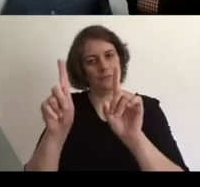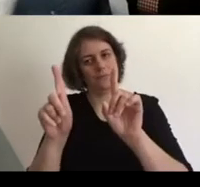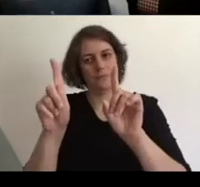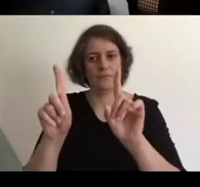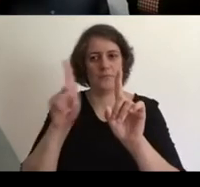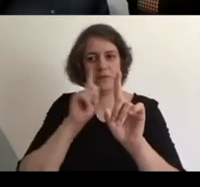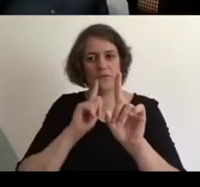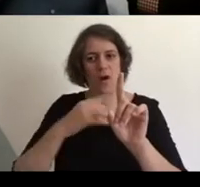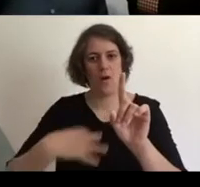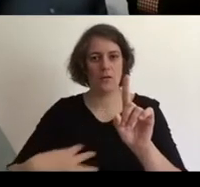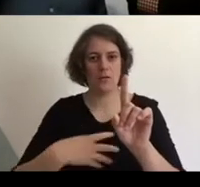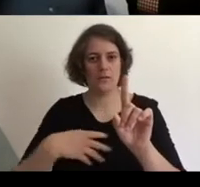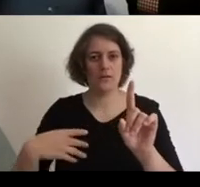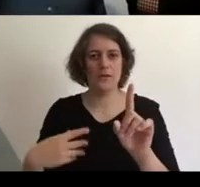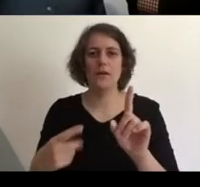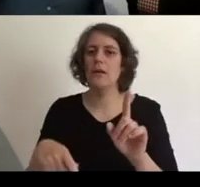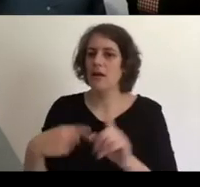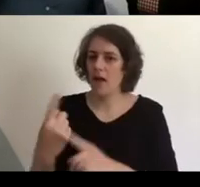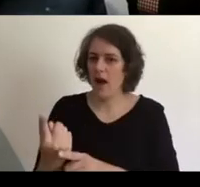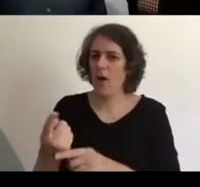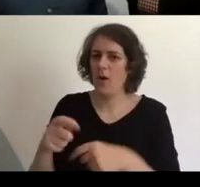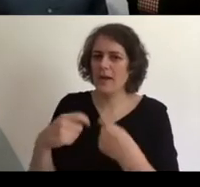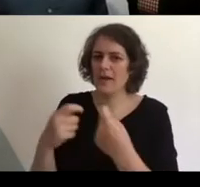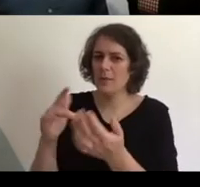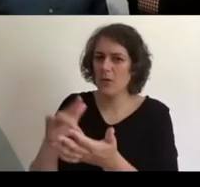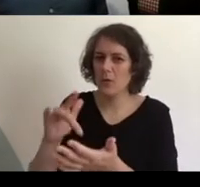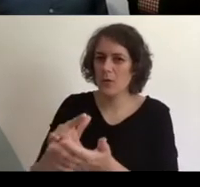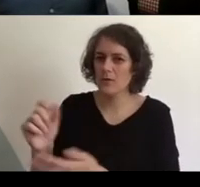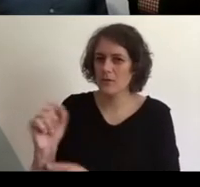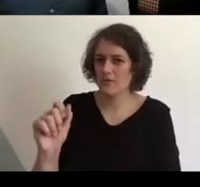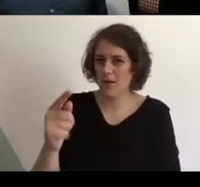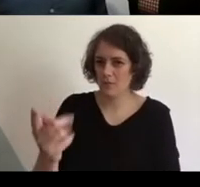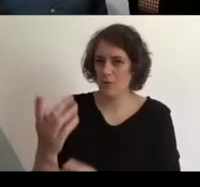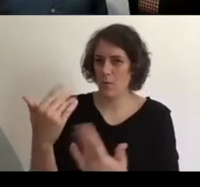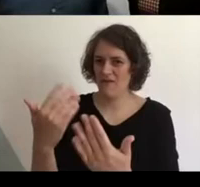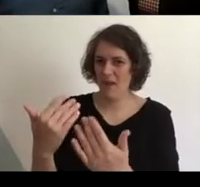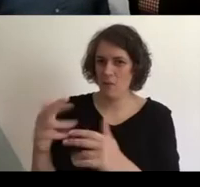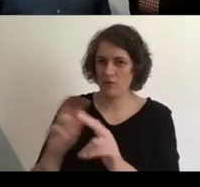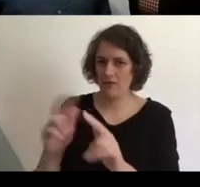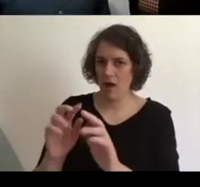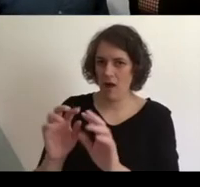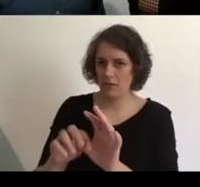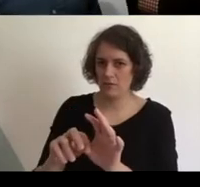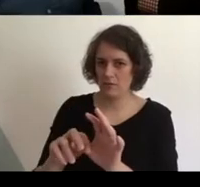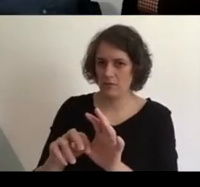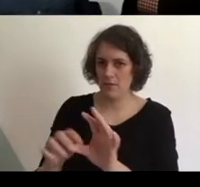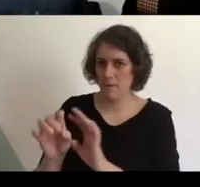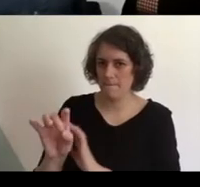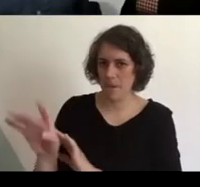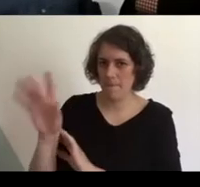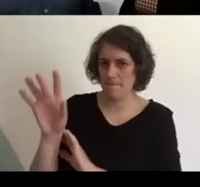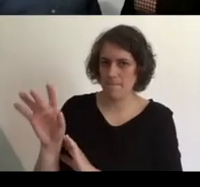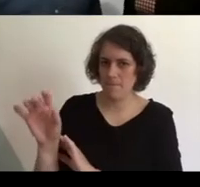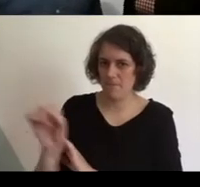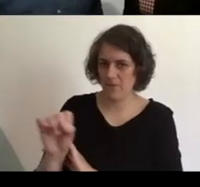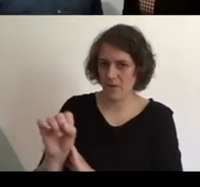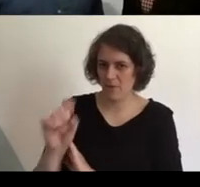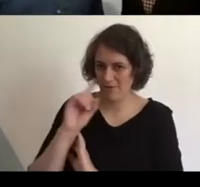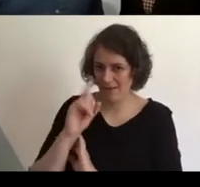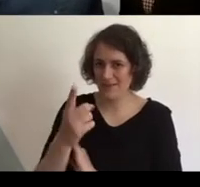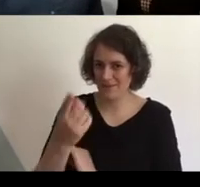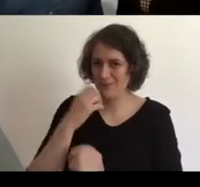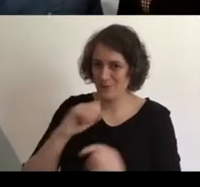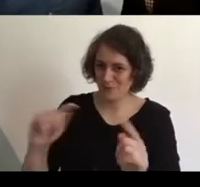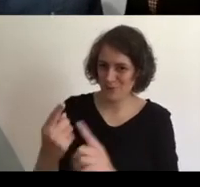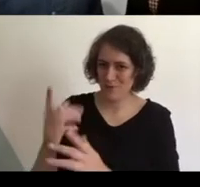bisschen abwegige Gründe gibt, warum man vielleicht aus einem Bewerbungsverfahren ausgeschlossen wird. Magst du da mal was